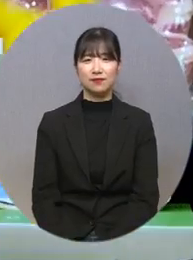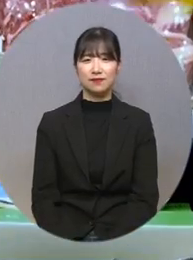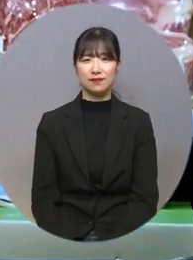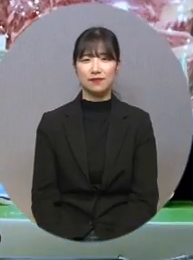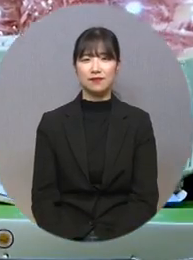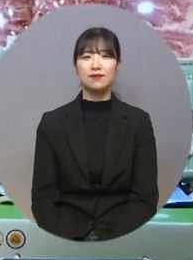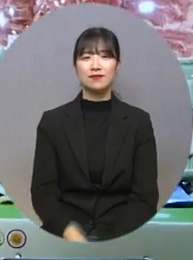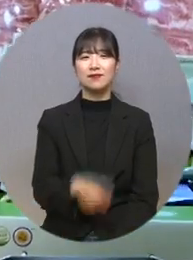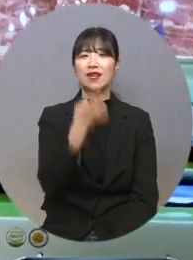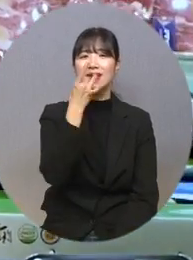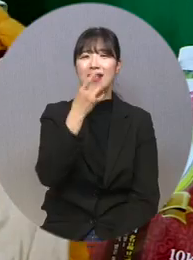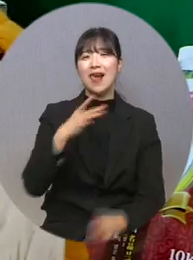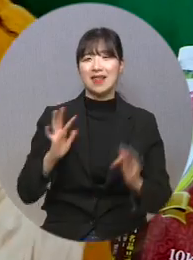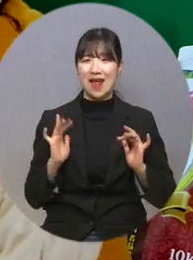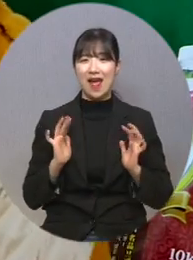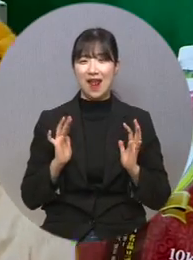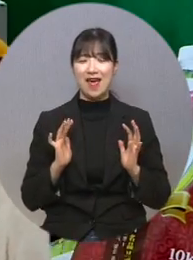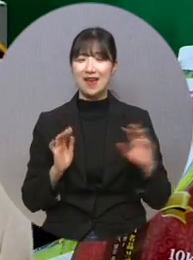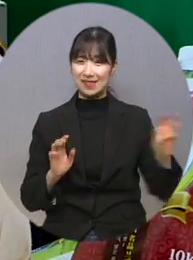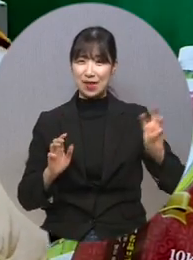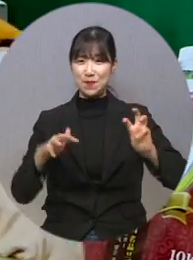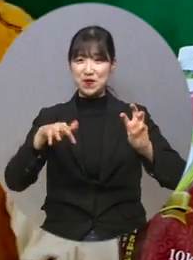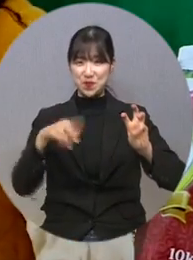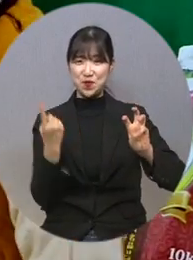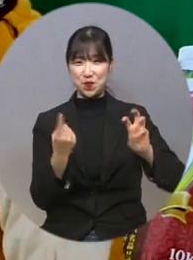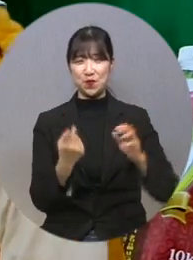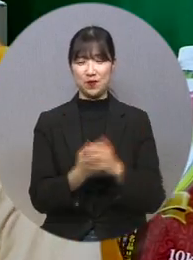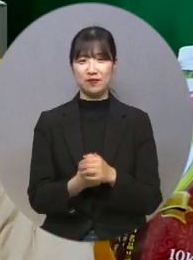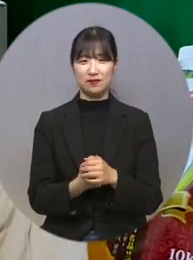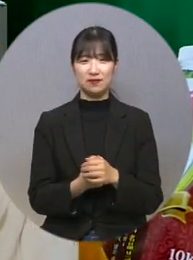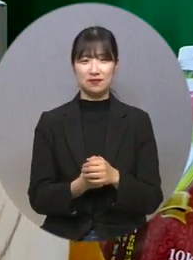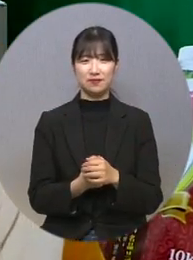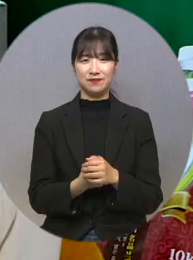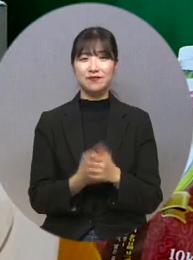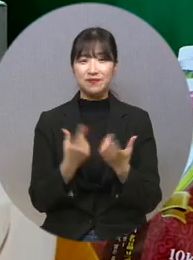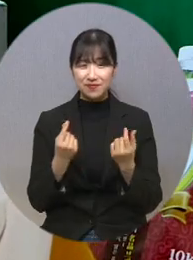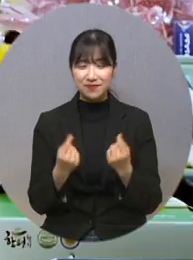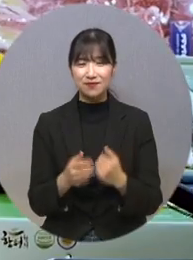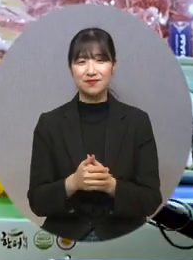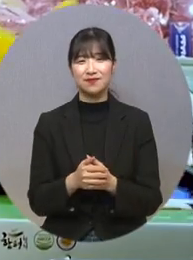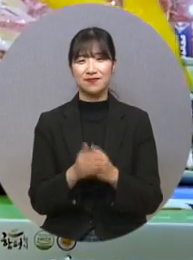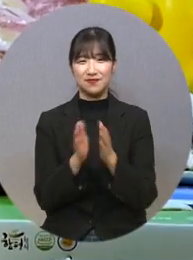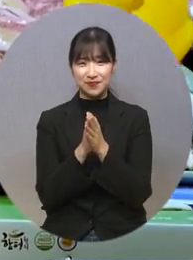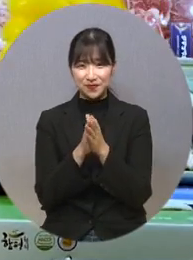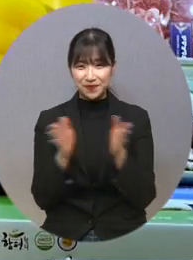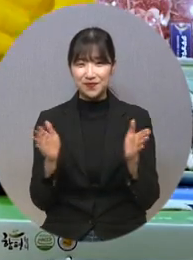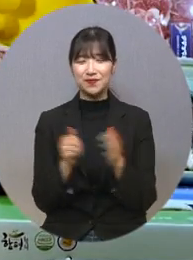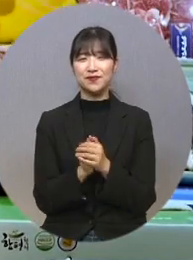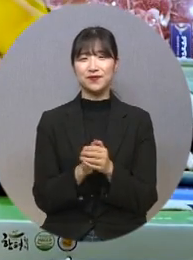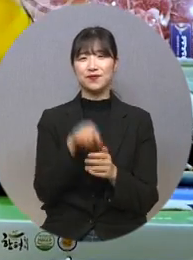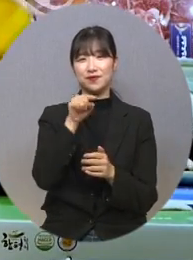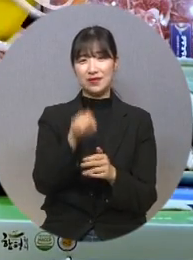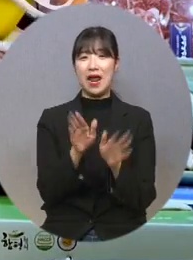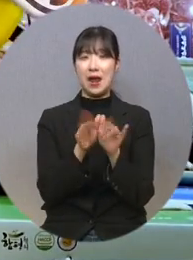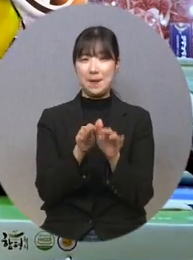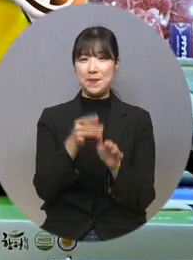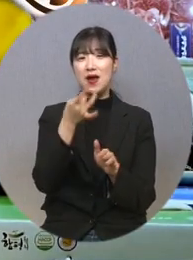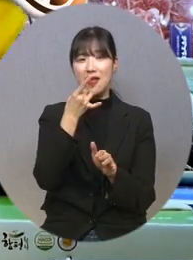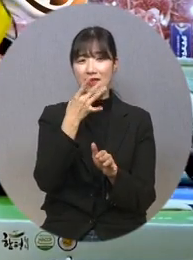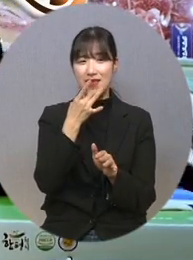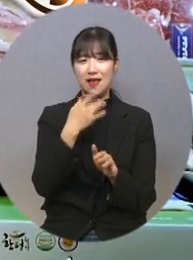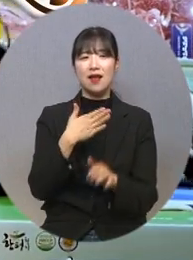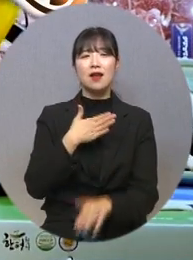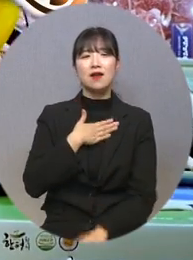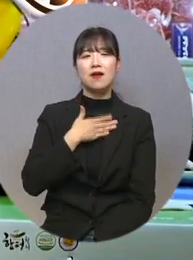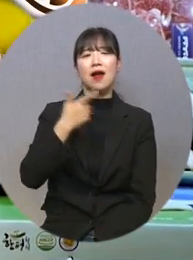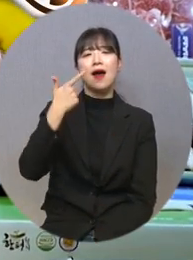자, 한평 쌀 자라. 네. 30초. 이거 두 개 들겠으면 40초 못해. 자, 출발. 이 한평 쌀은